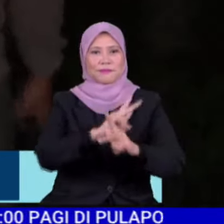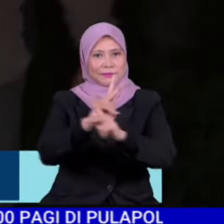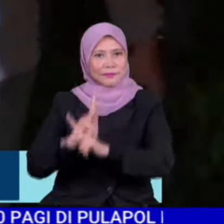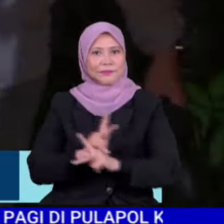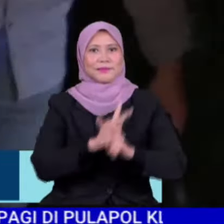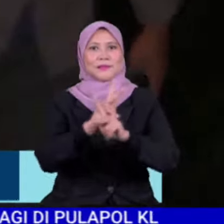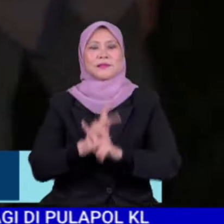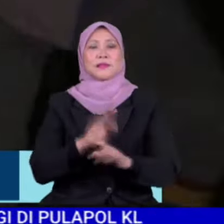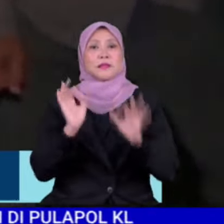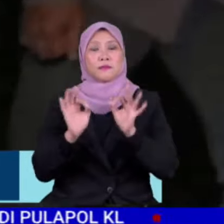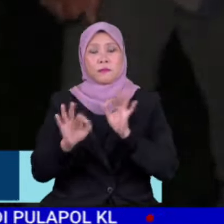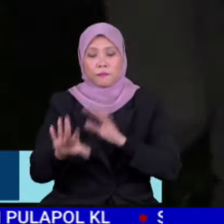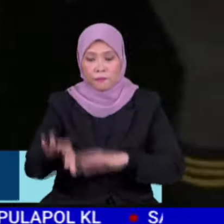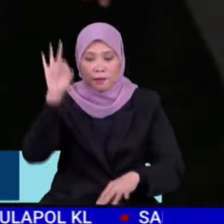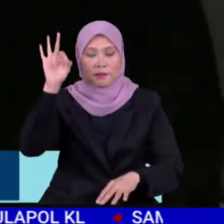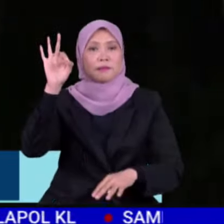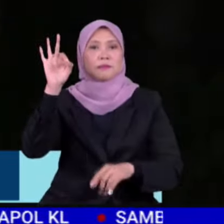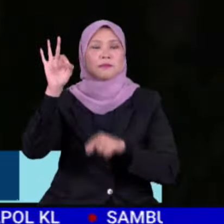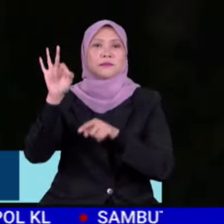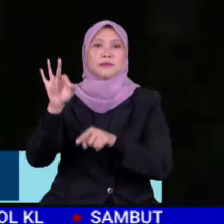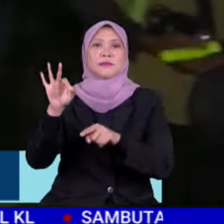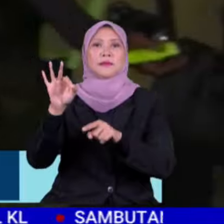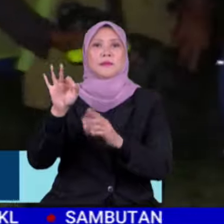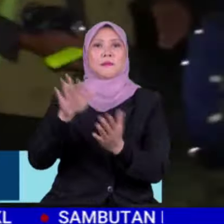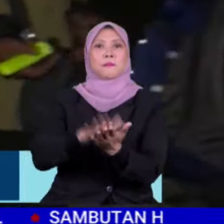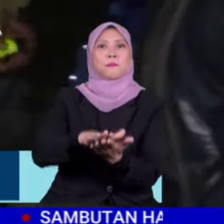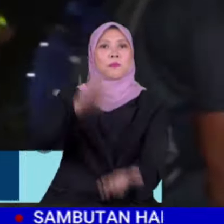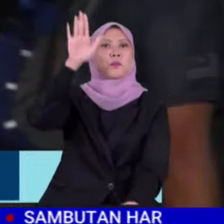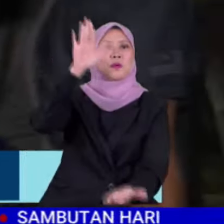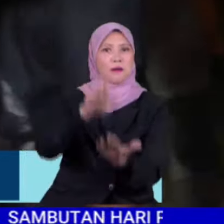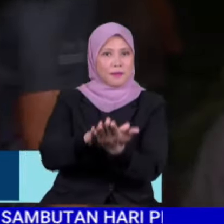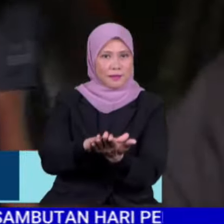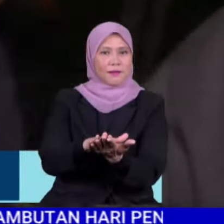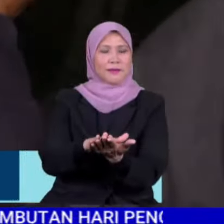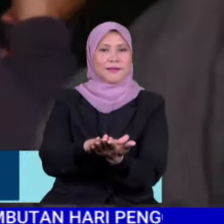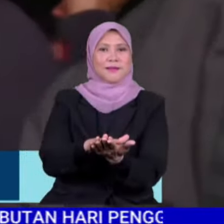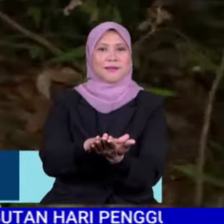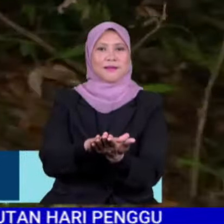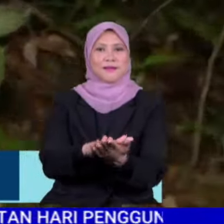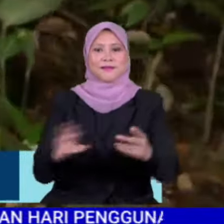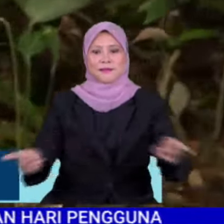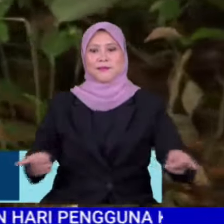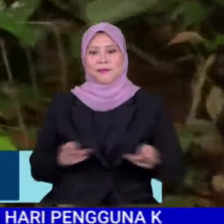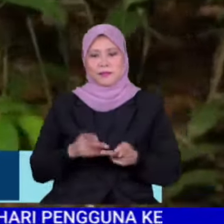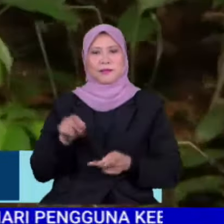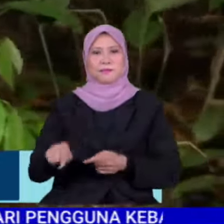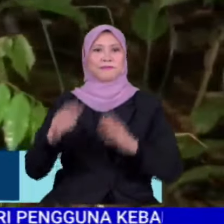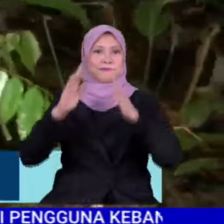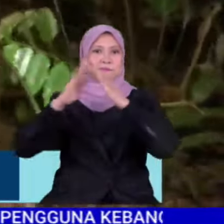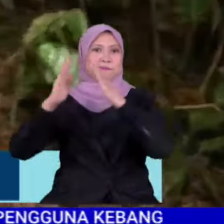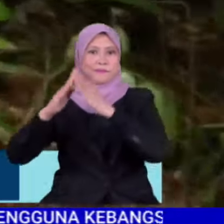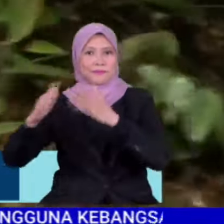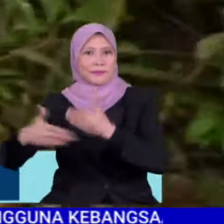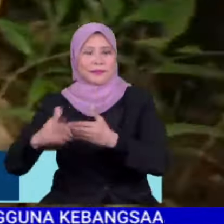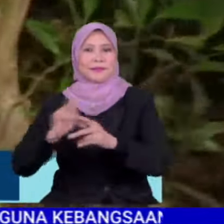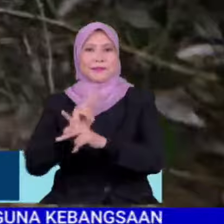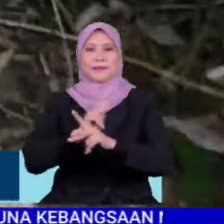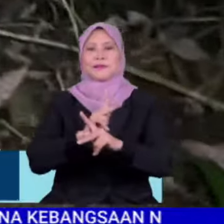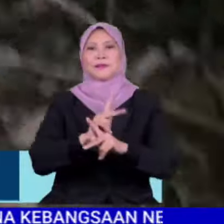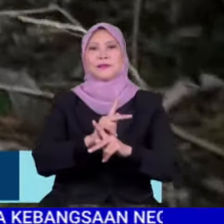berjaga-jaga sekiranya terjumpa kelibat sang buaya, sang bedal itu di kawasan kediaman mereka. Genap seminggu